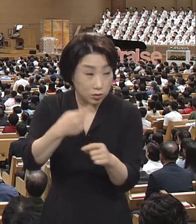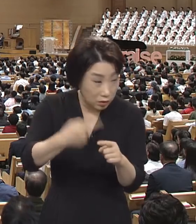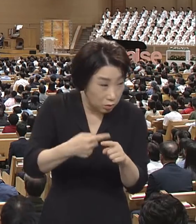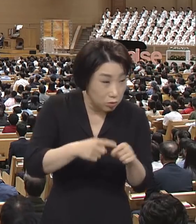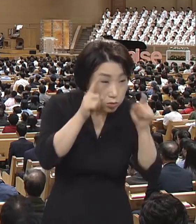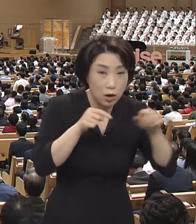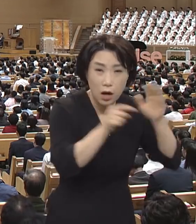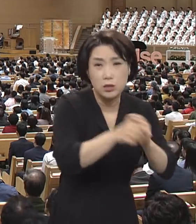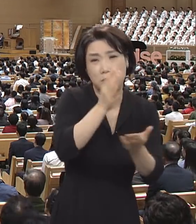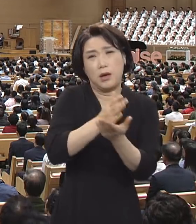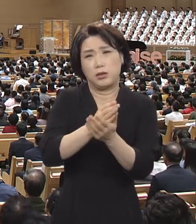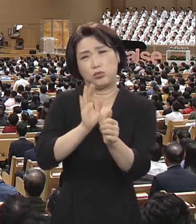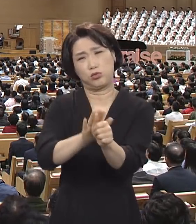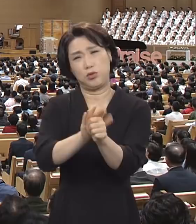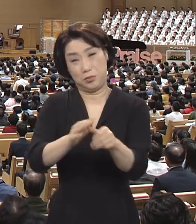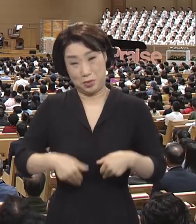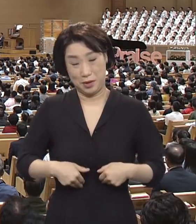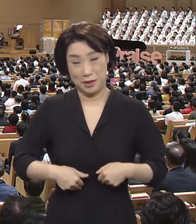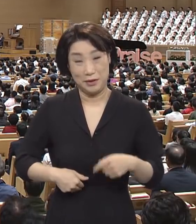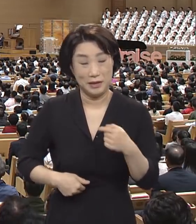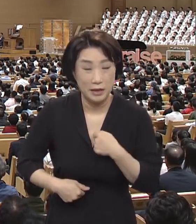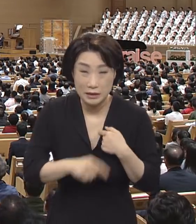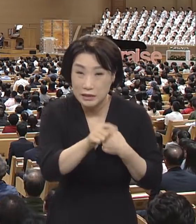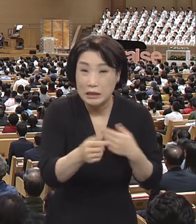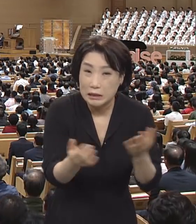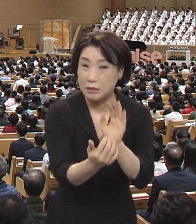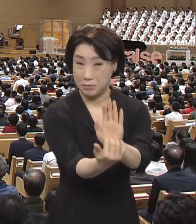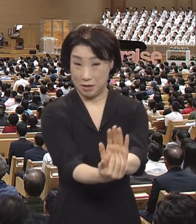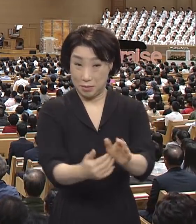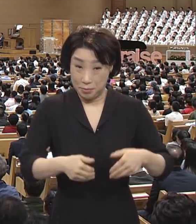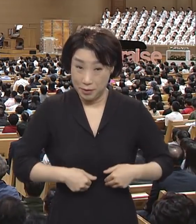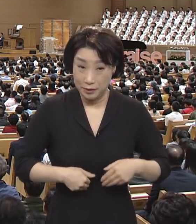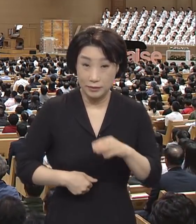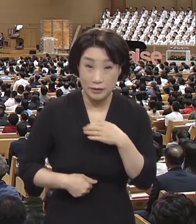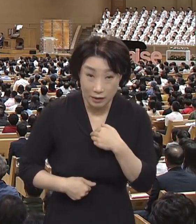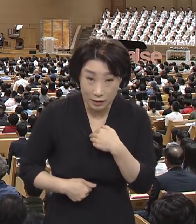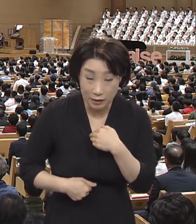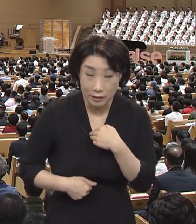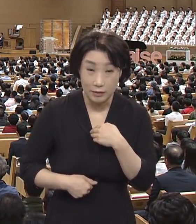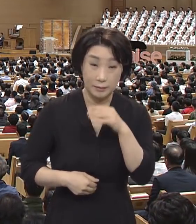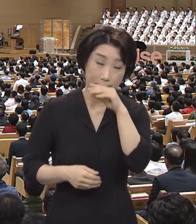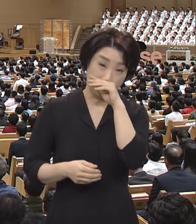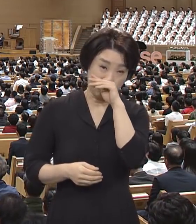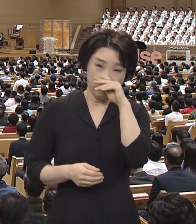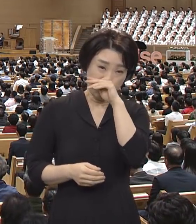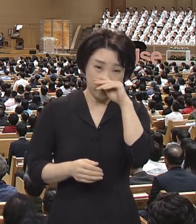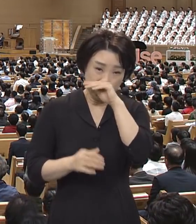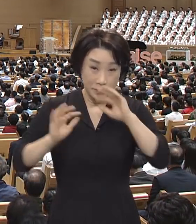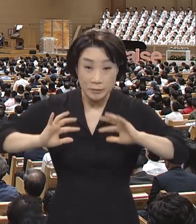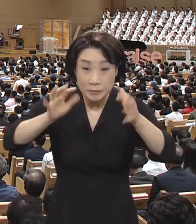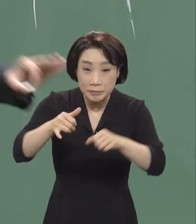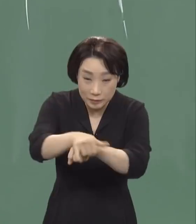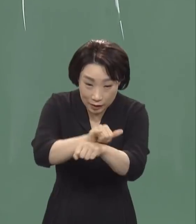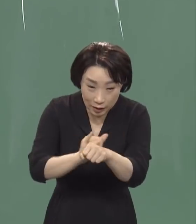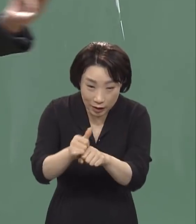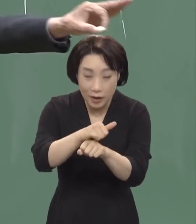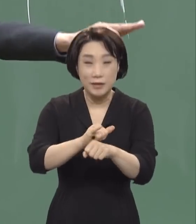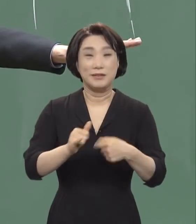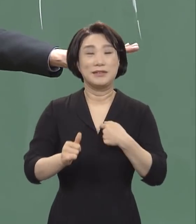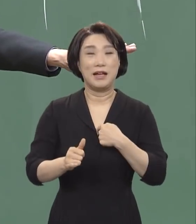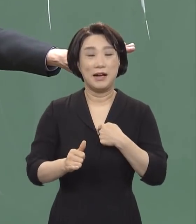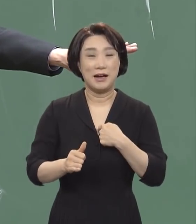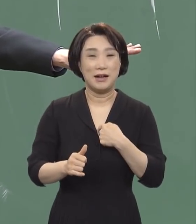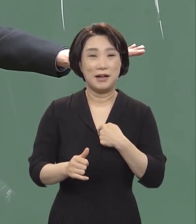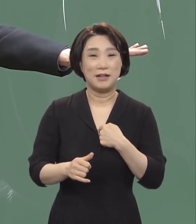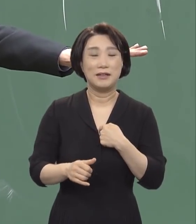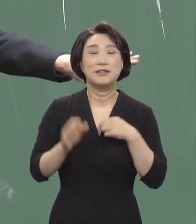말게 해야 된다 이것만은 막아야 된다 그러니까 전 세계 등이면서 이